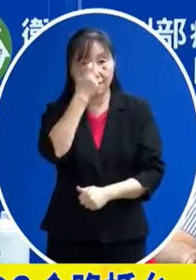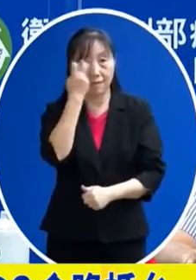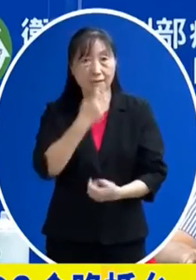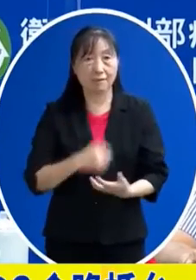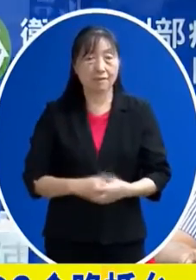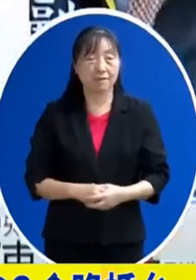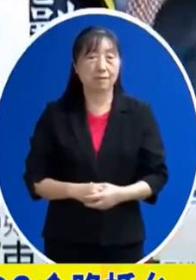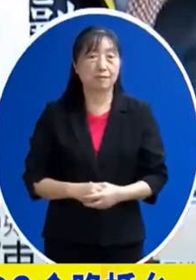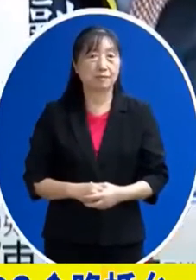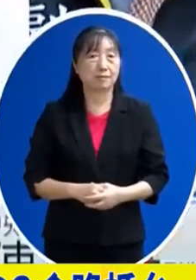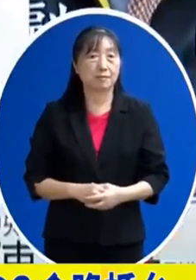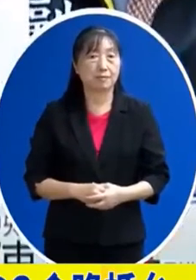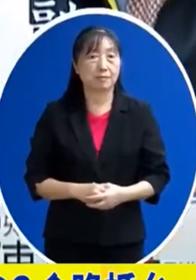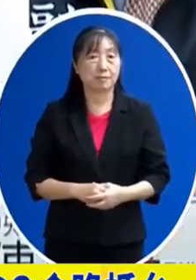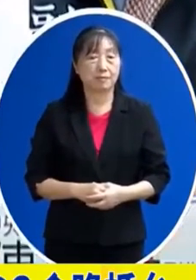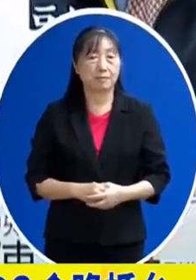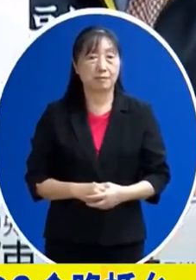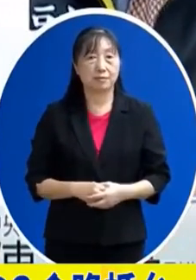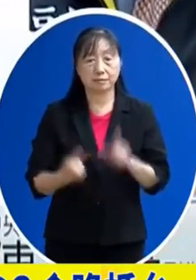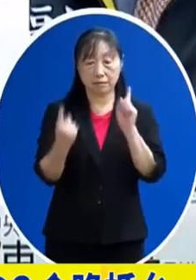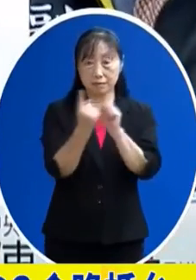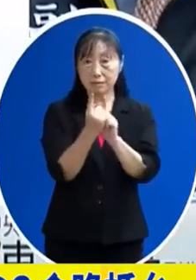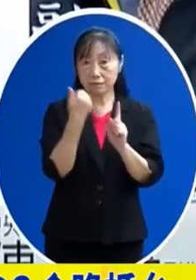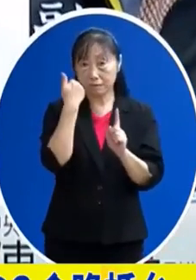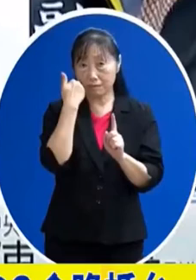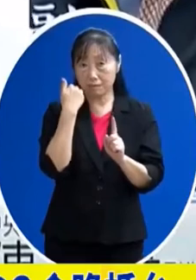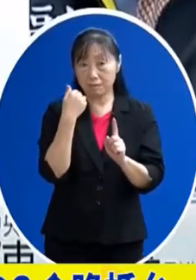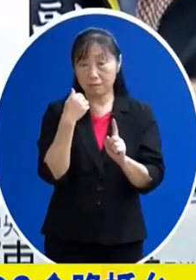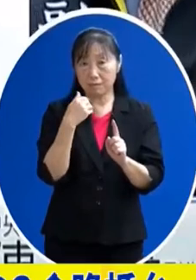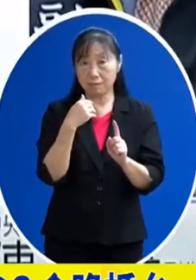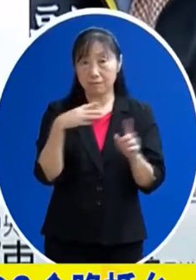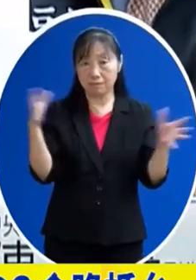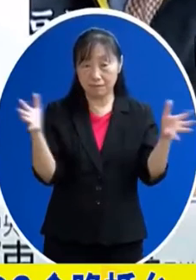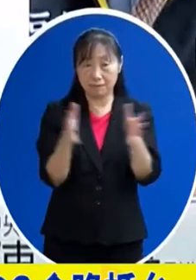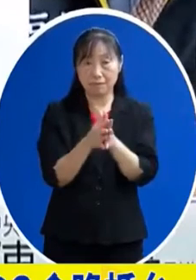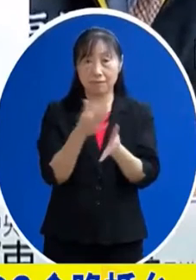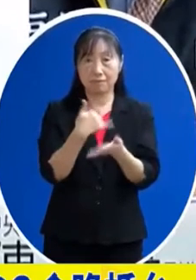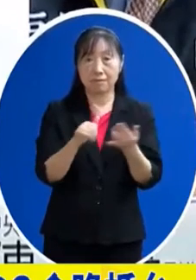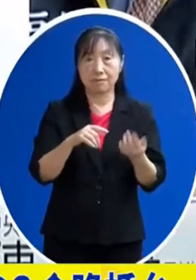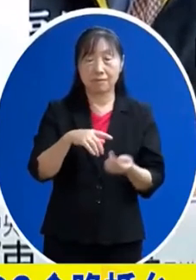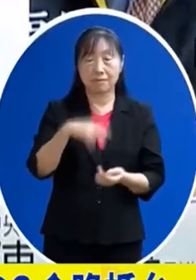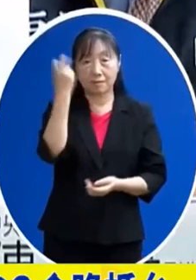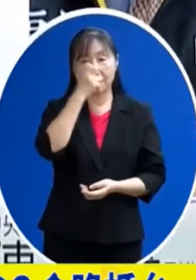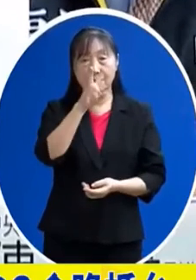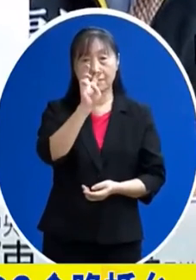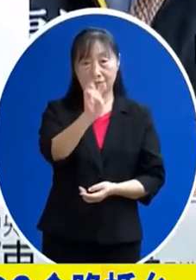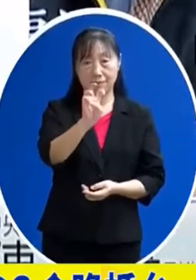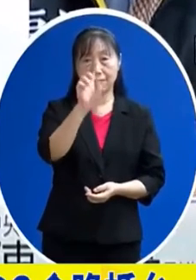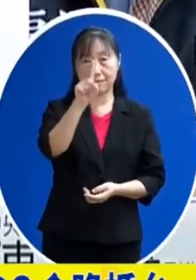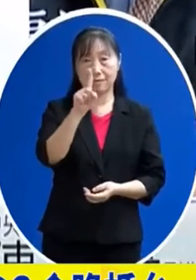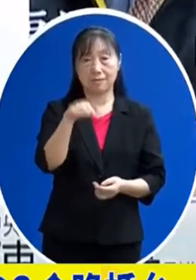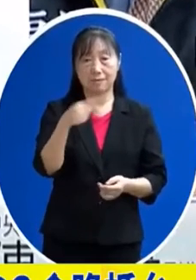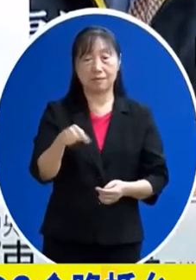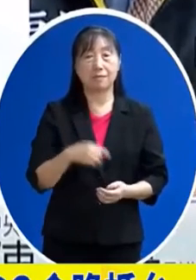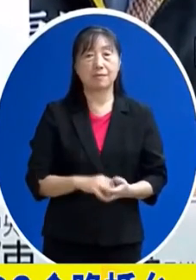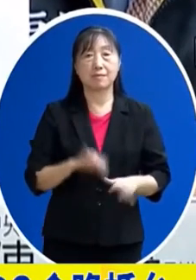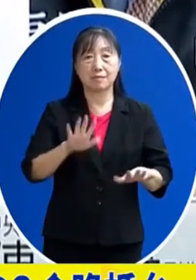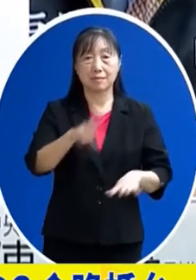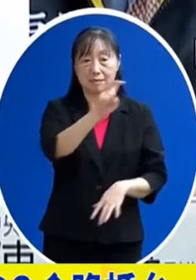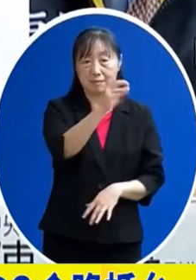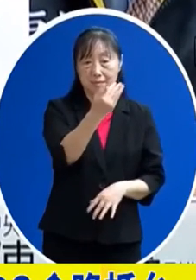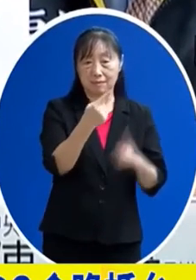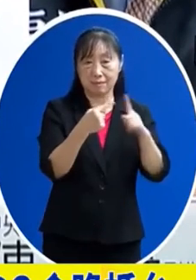那他接触者的部分，我们总共应采是31位，那目前我们已经采